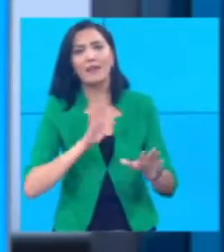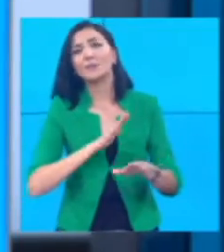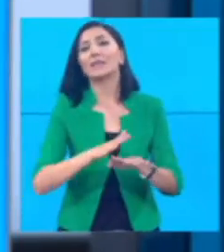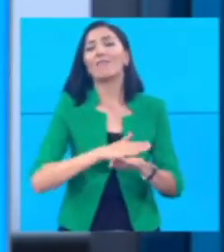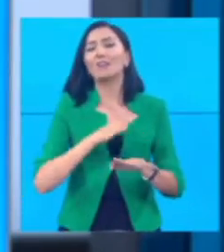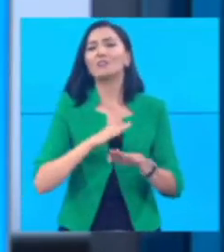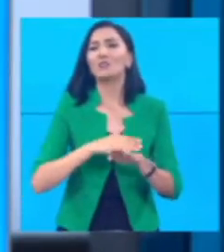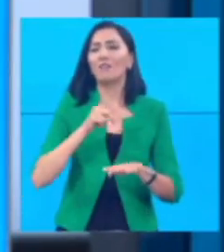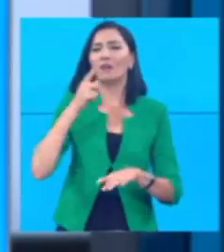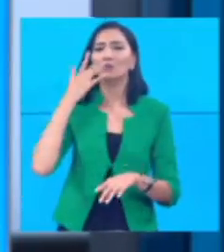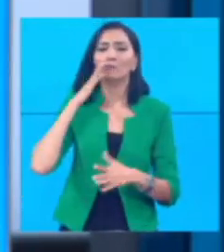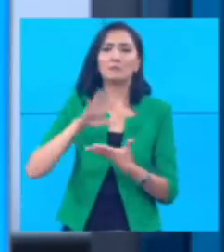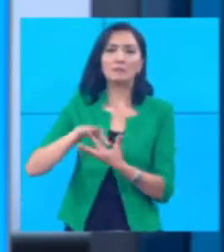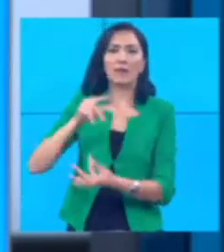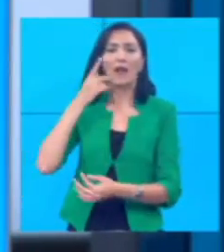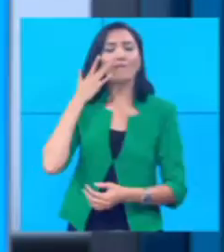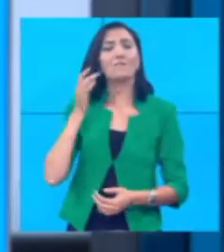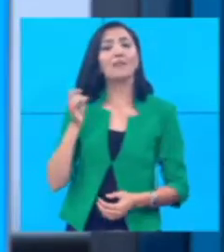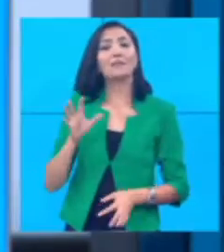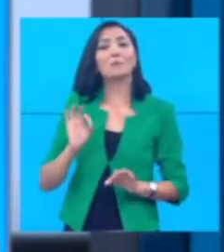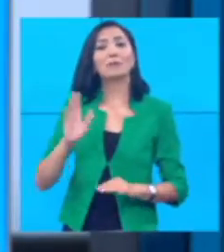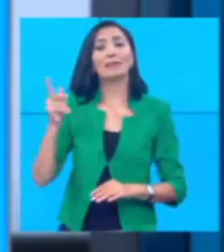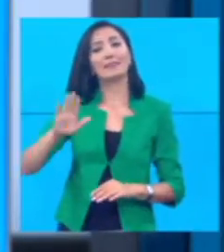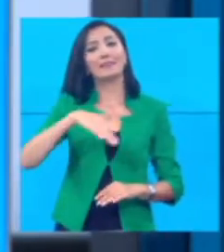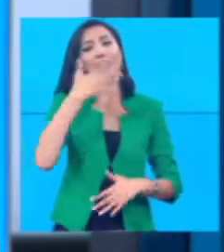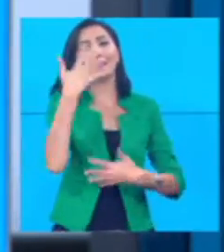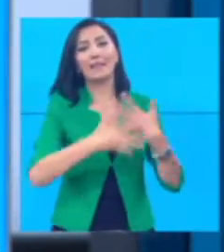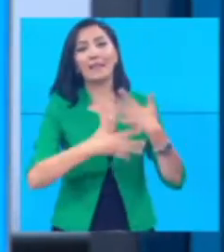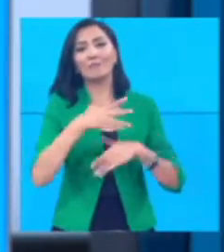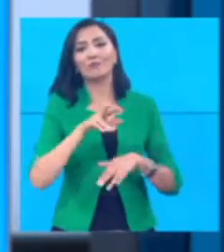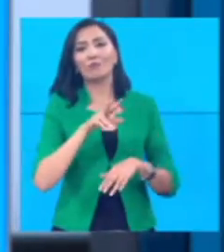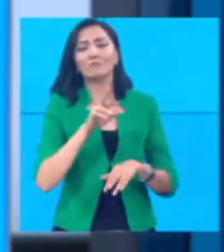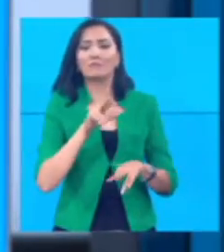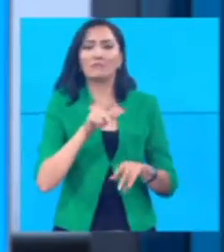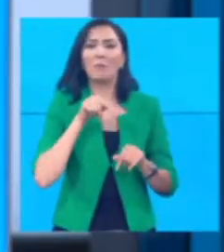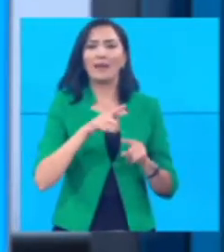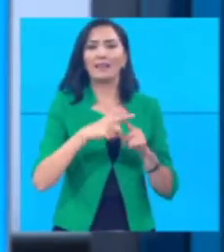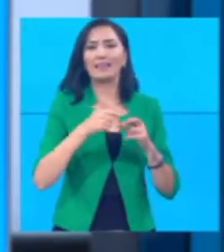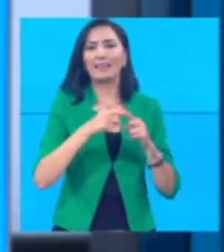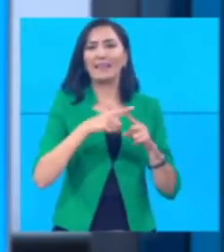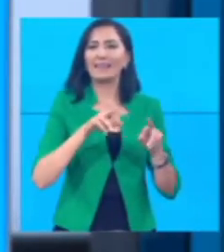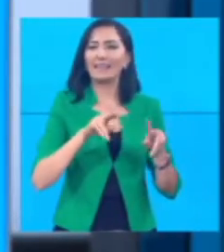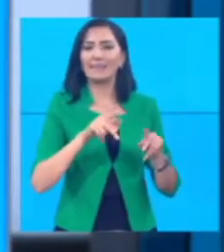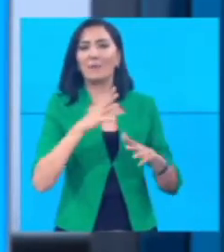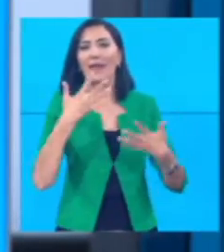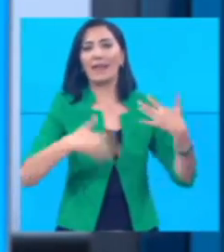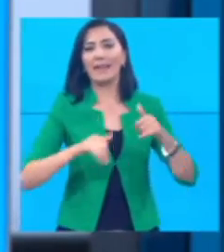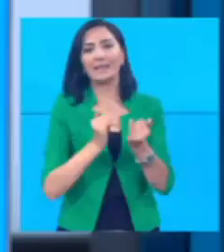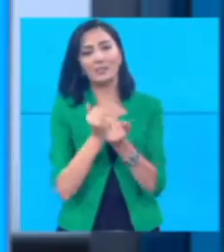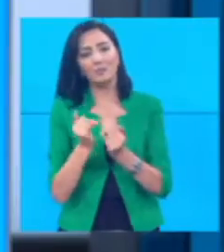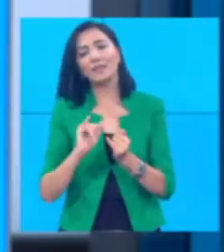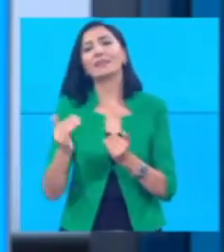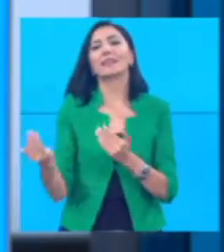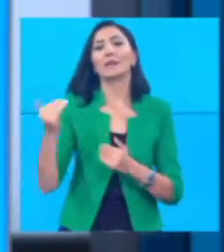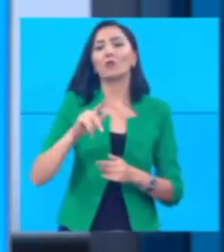yavaş yavaş insanlar bunun farkına varmaya başladılar. Sonra diğer televizyon kanallarda TRT gibi artık engelli kardeşlerimizin